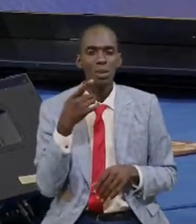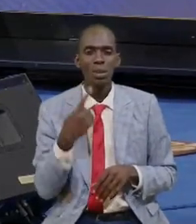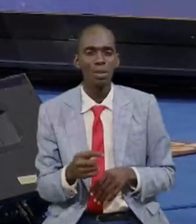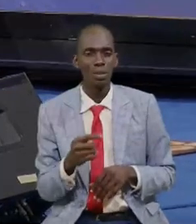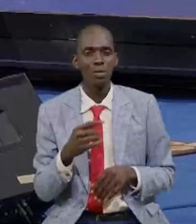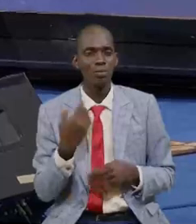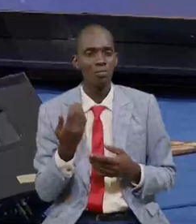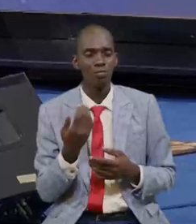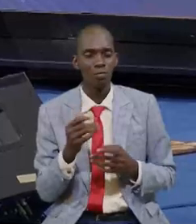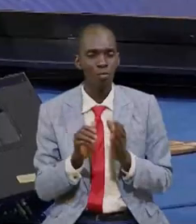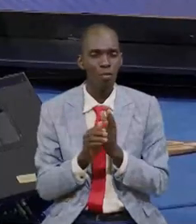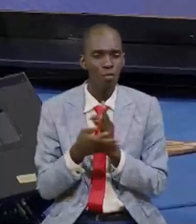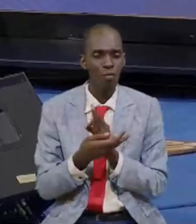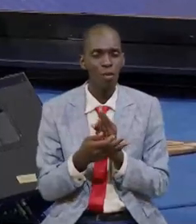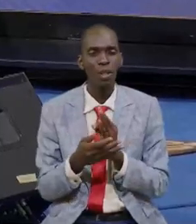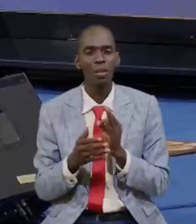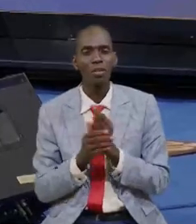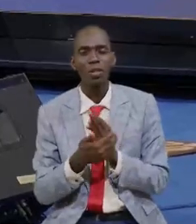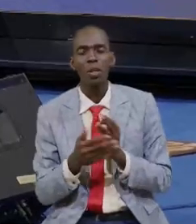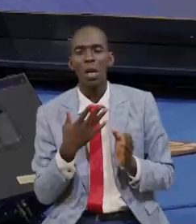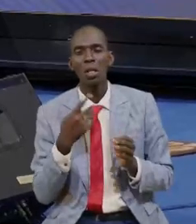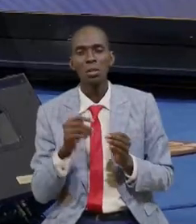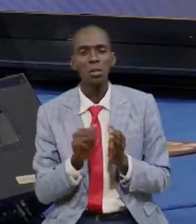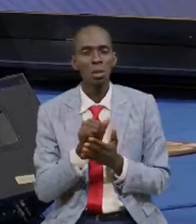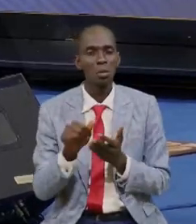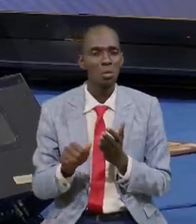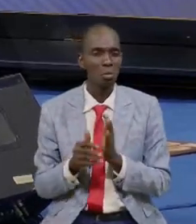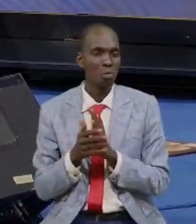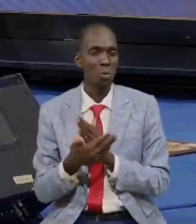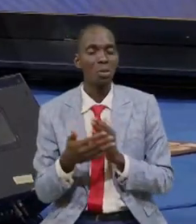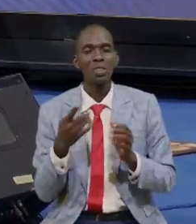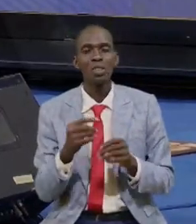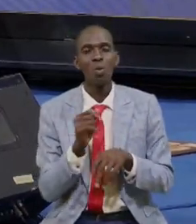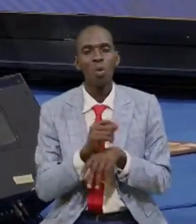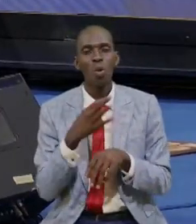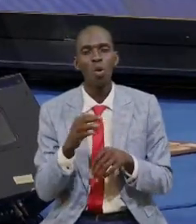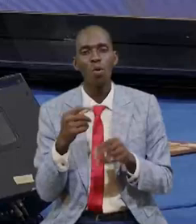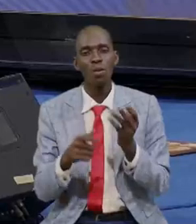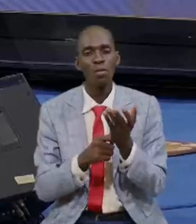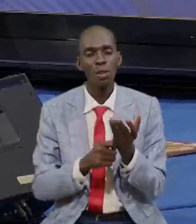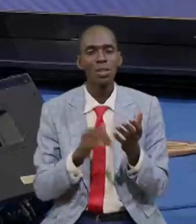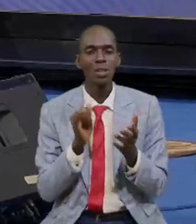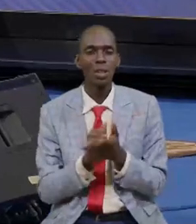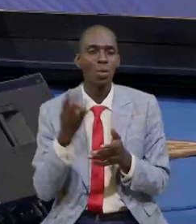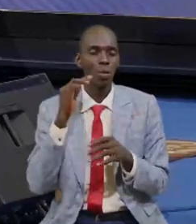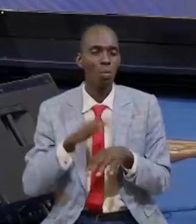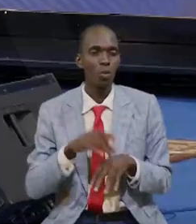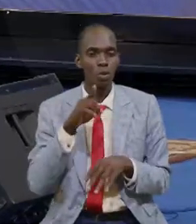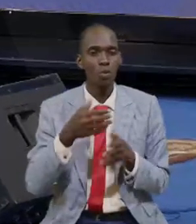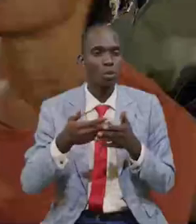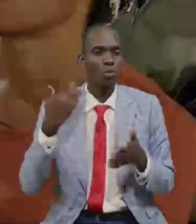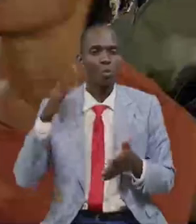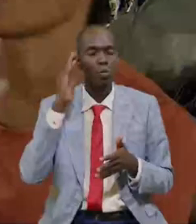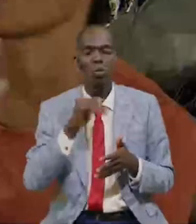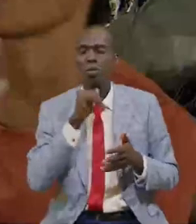fornication, l'adultère, les œuvres de la chair qui avaient régné sur moi ne vont plus régner sur